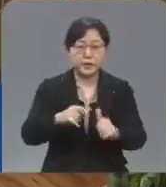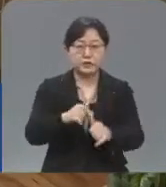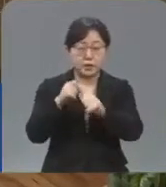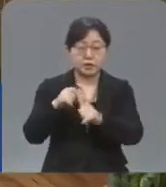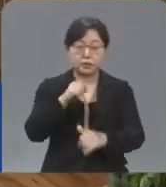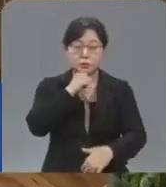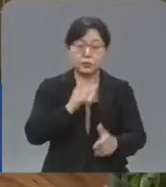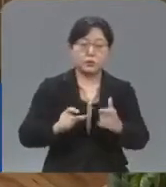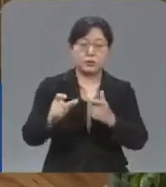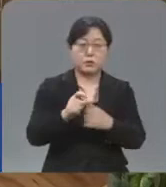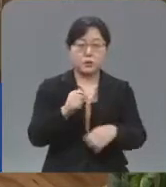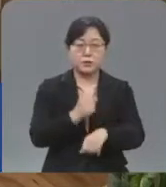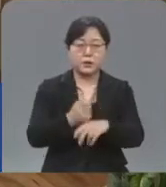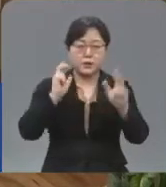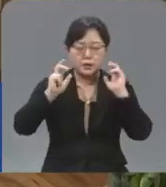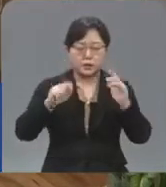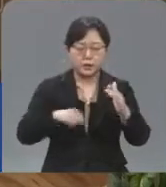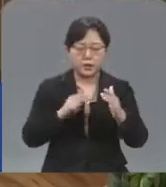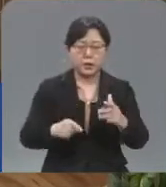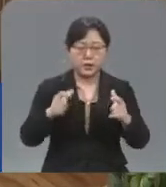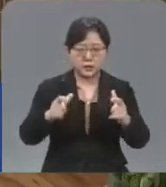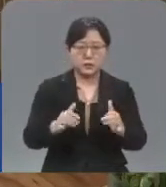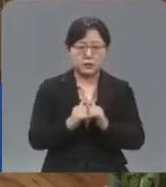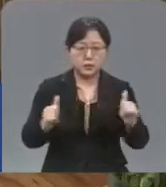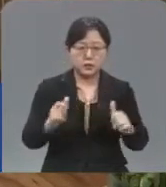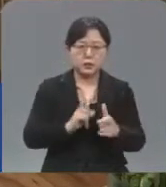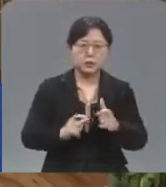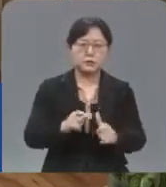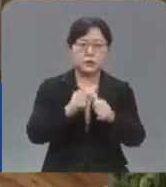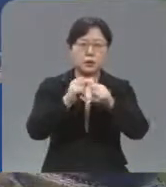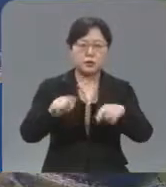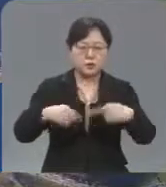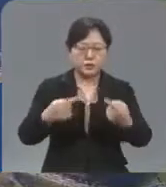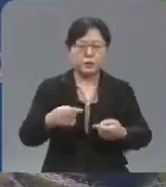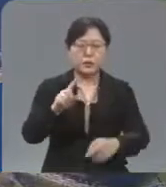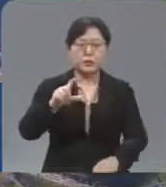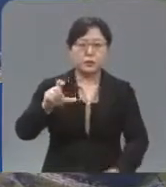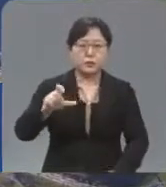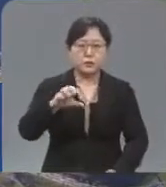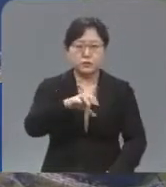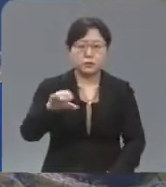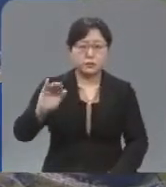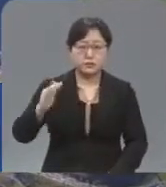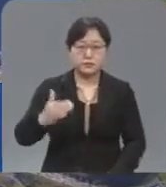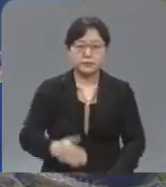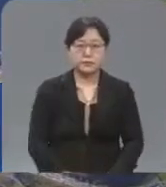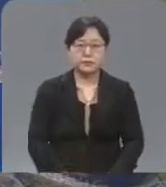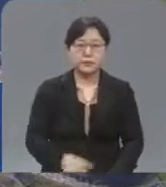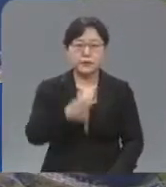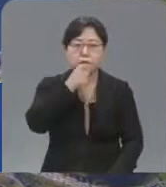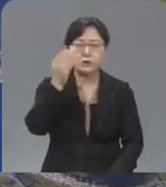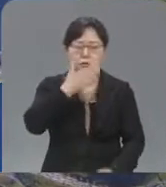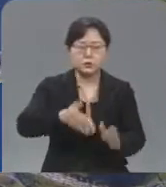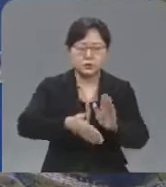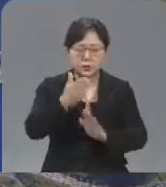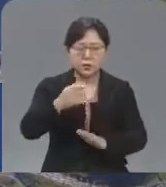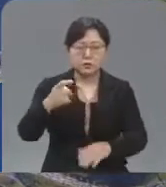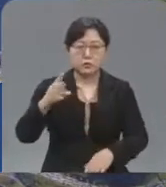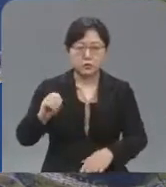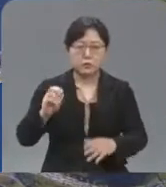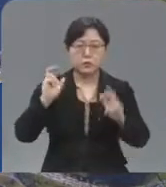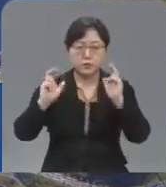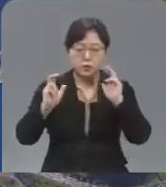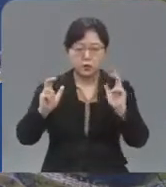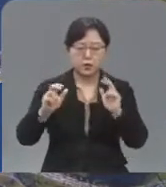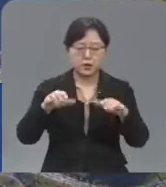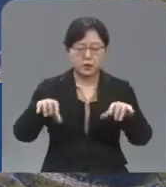하면서 여수산단 내 지역인재 채용 확대 동참기업이 15곳으로 늘었습니다. 여수시와 동성케미컬은